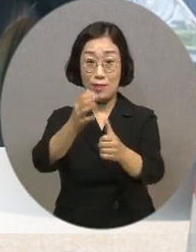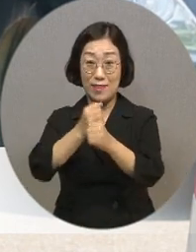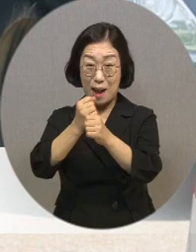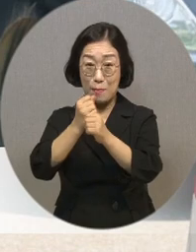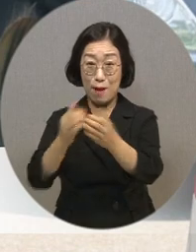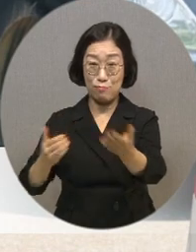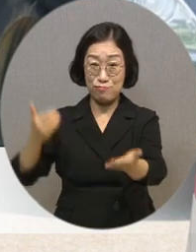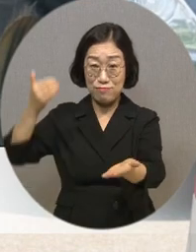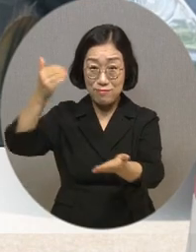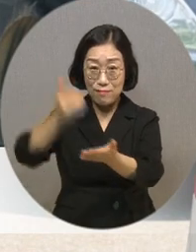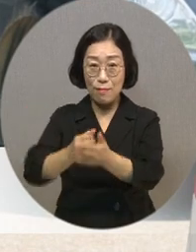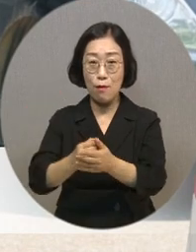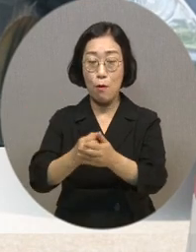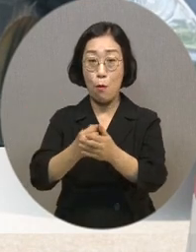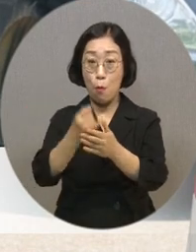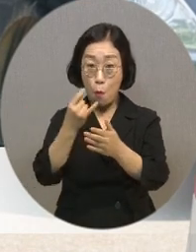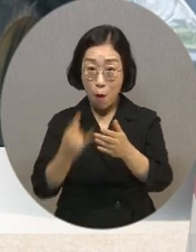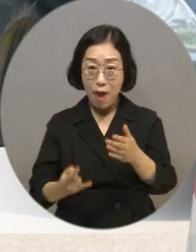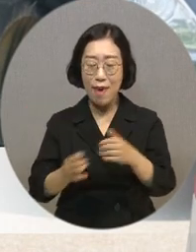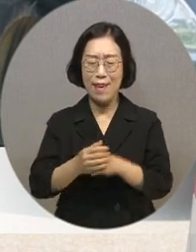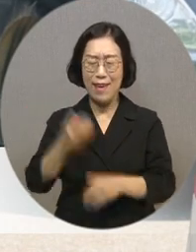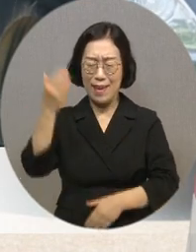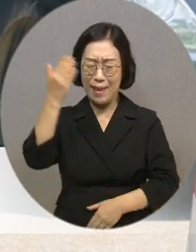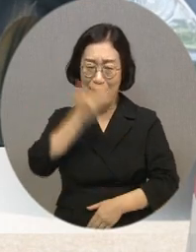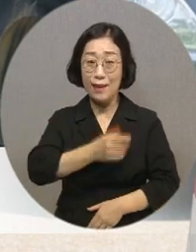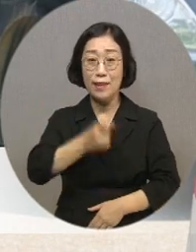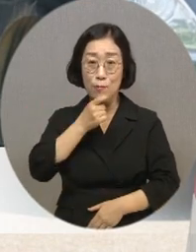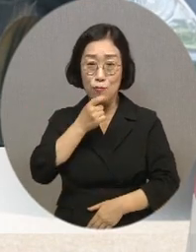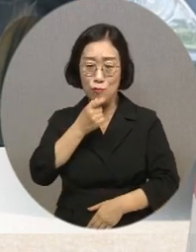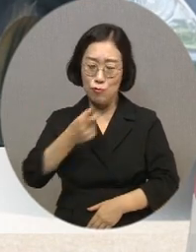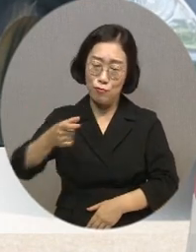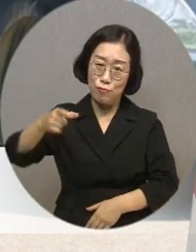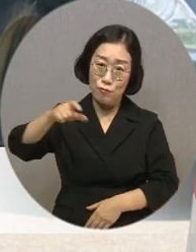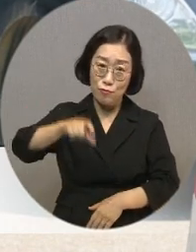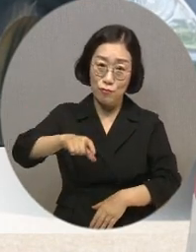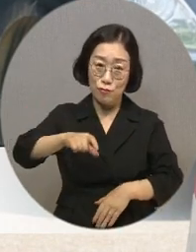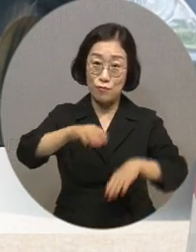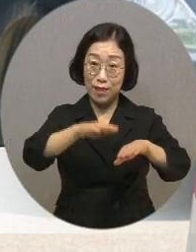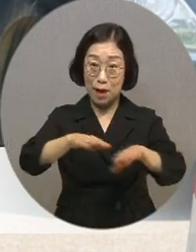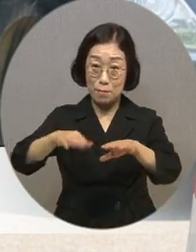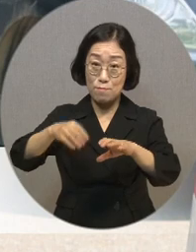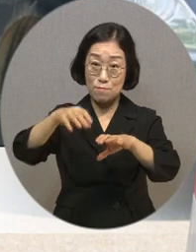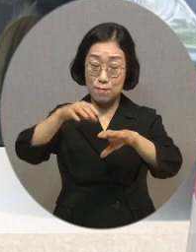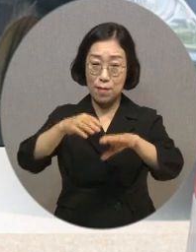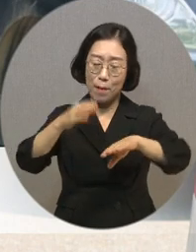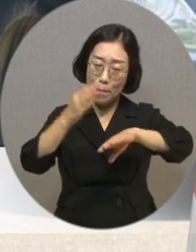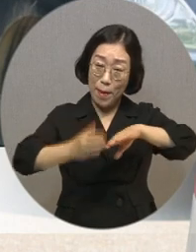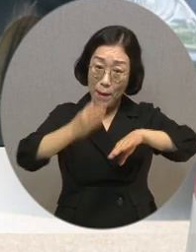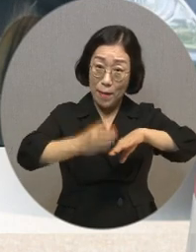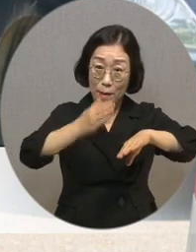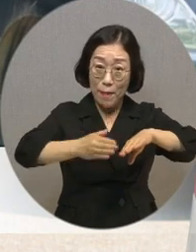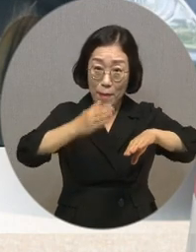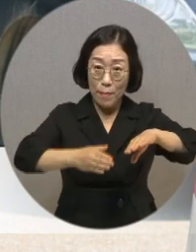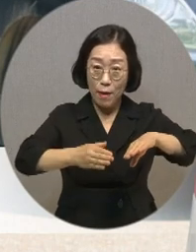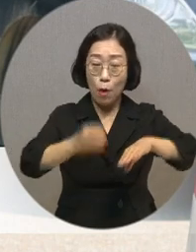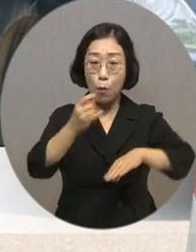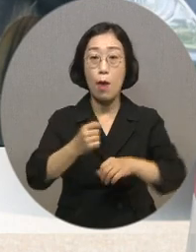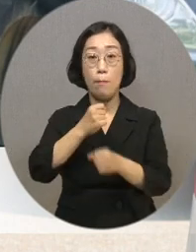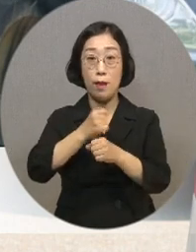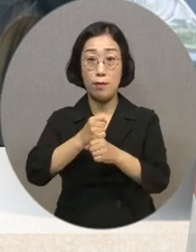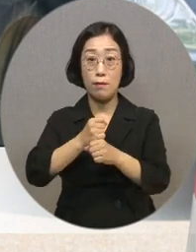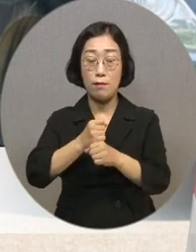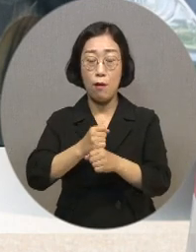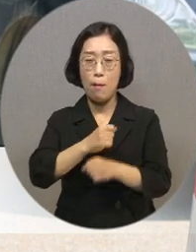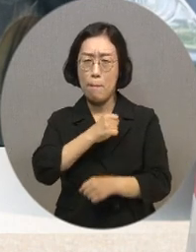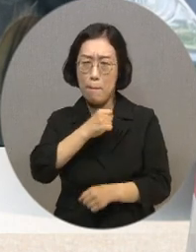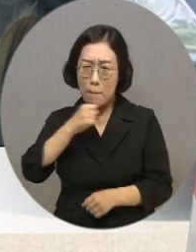잡아가지고 횟집에 심청수 같은 물에다가 담아서 이렇게 회를 만들어주니 더 맛이